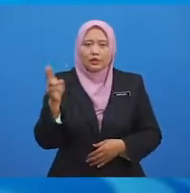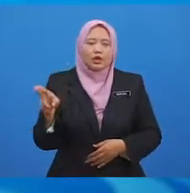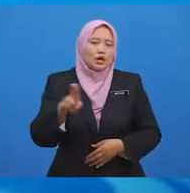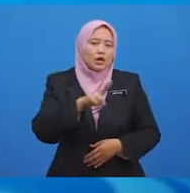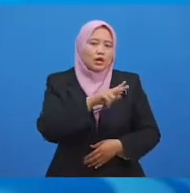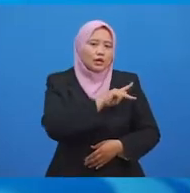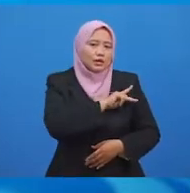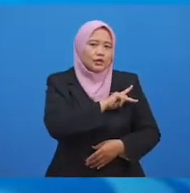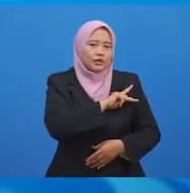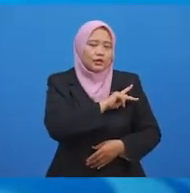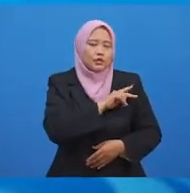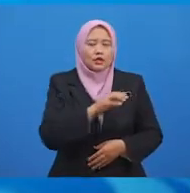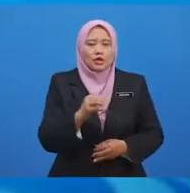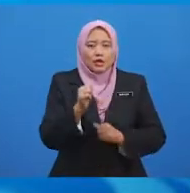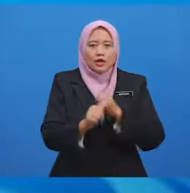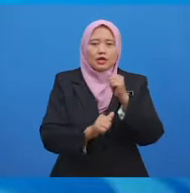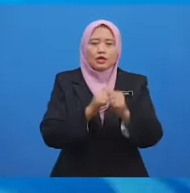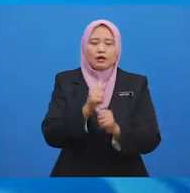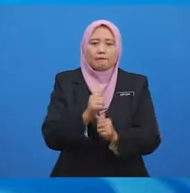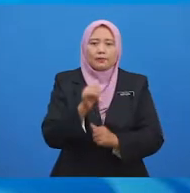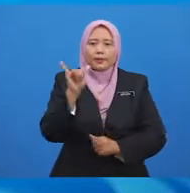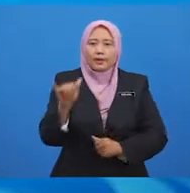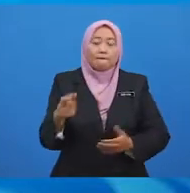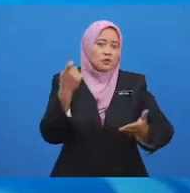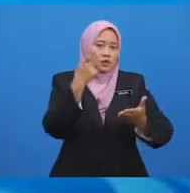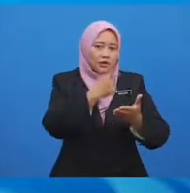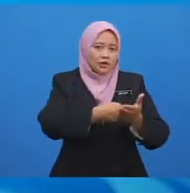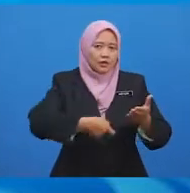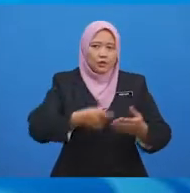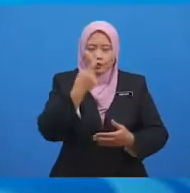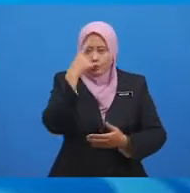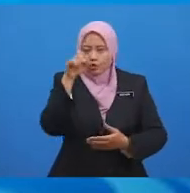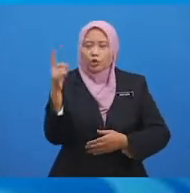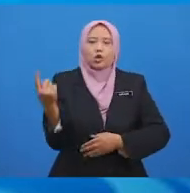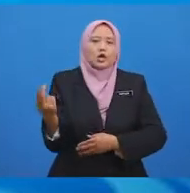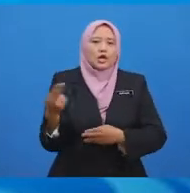berharga yang mendatangkan hasil ekonomi negara.